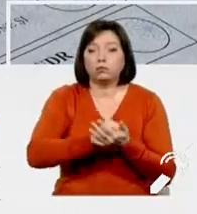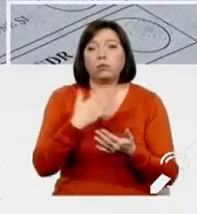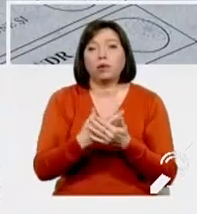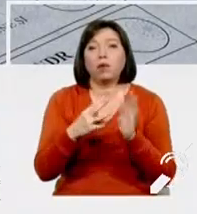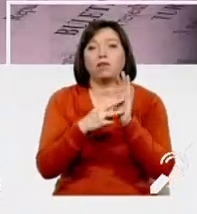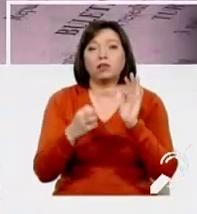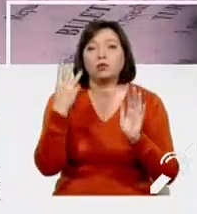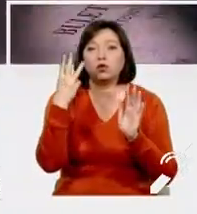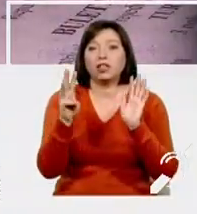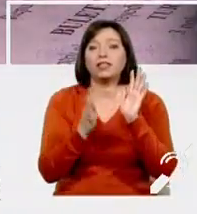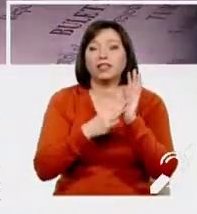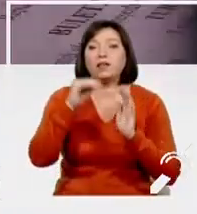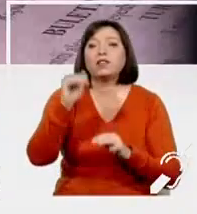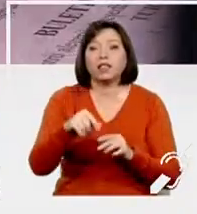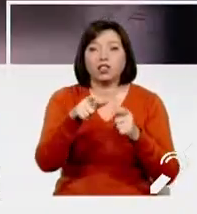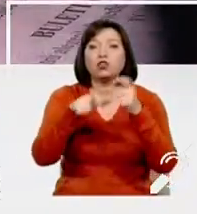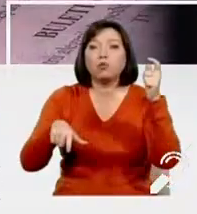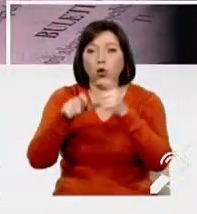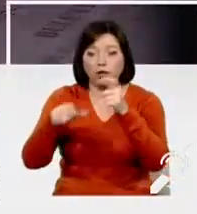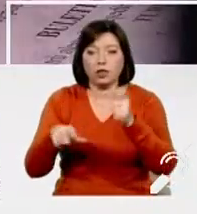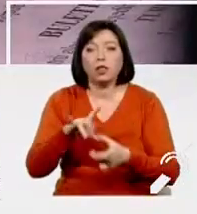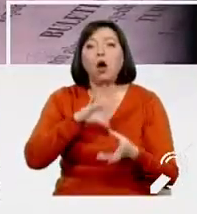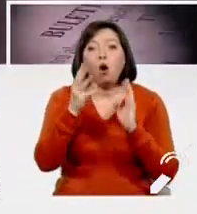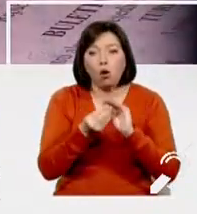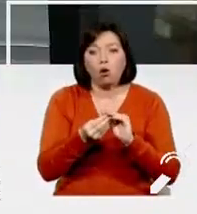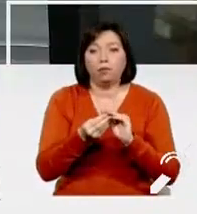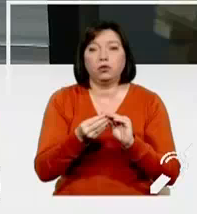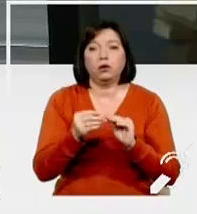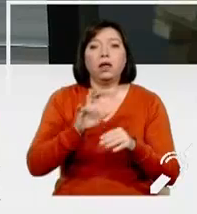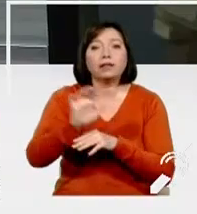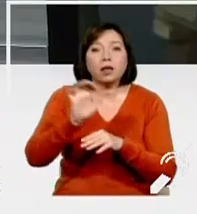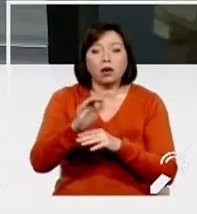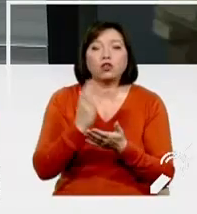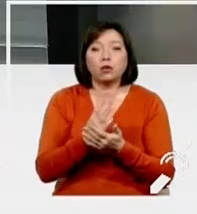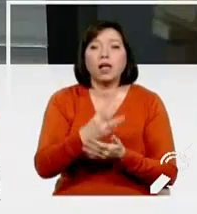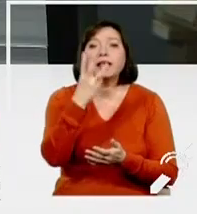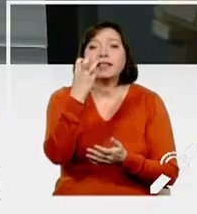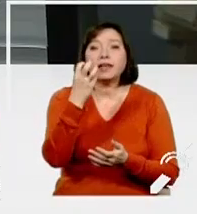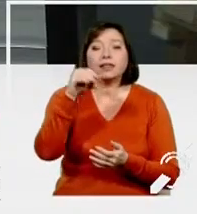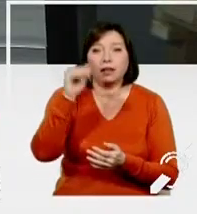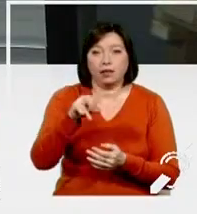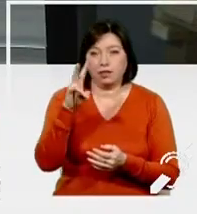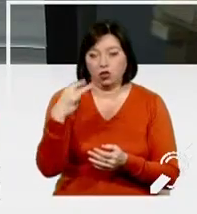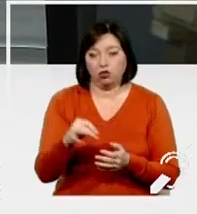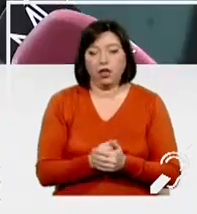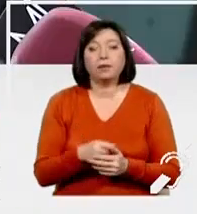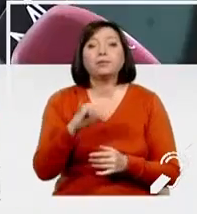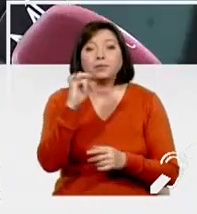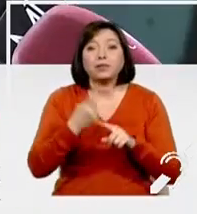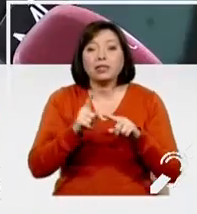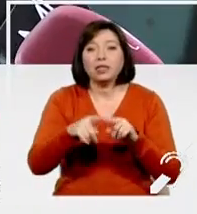aproximativ 839.000 de buletine de vot, valoarea tirajului ridicându-se la aproape 300.000 de lei. Dintre